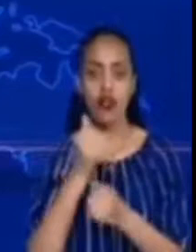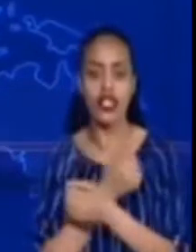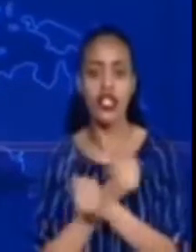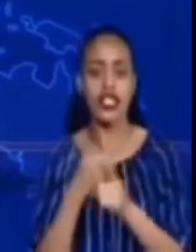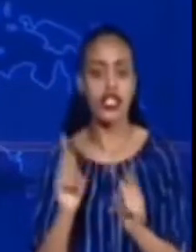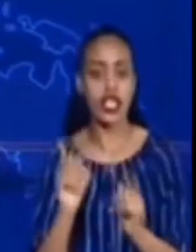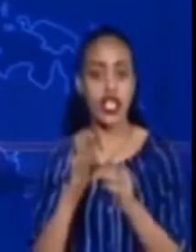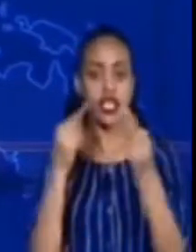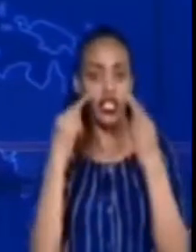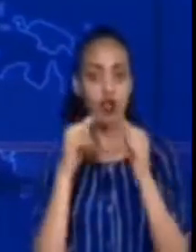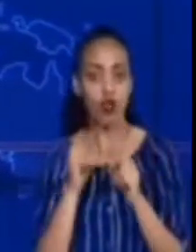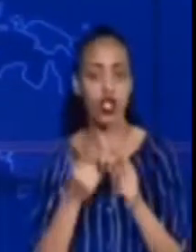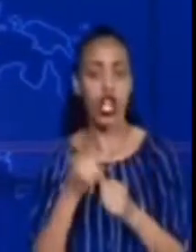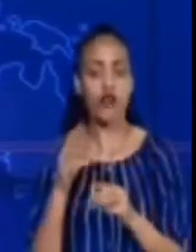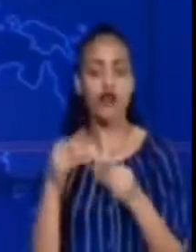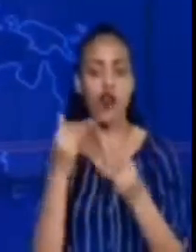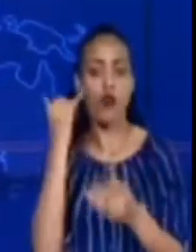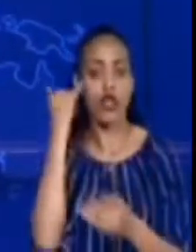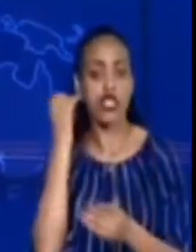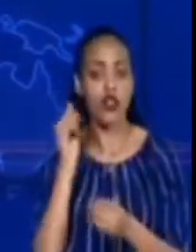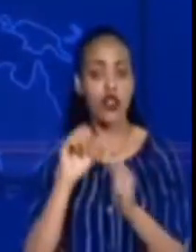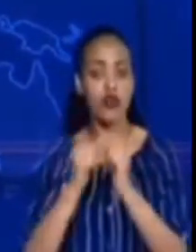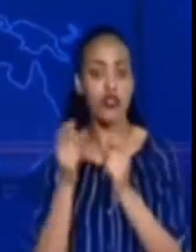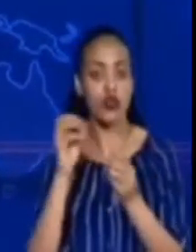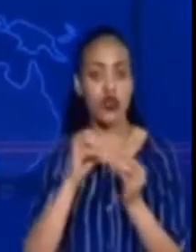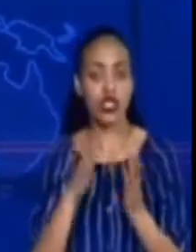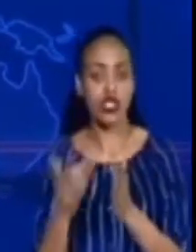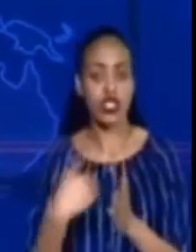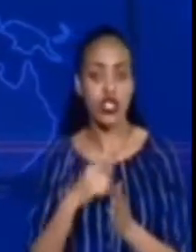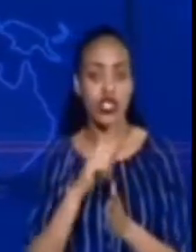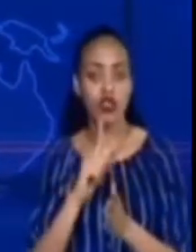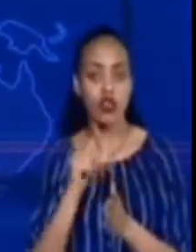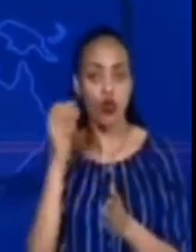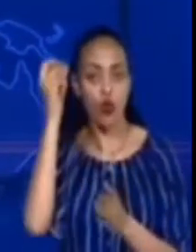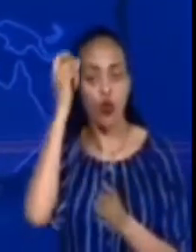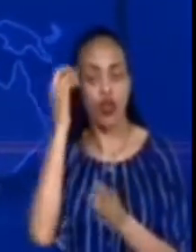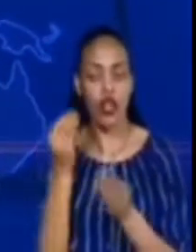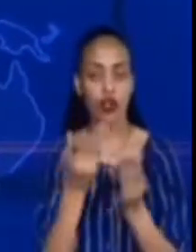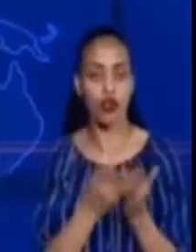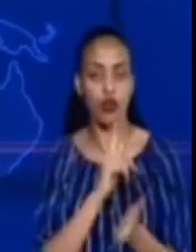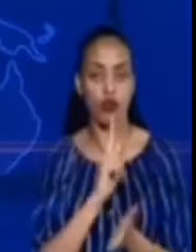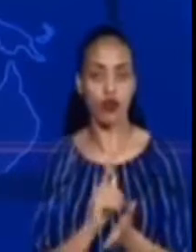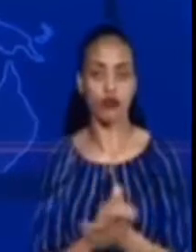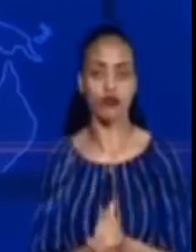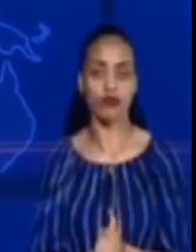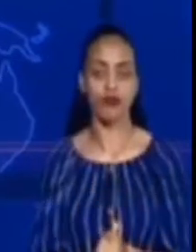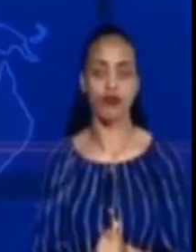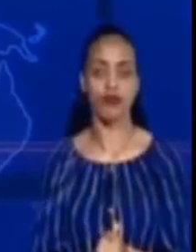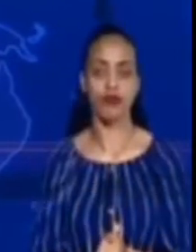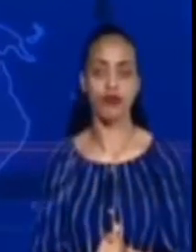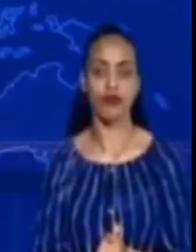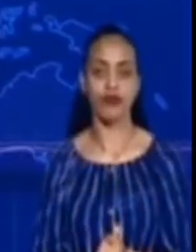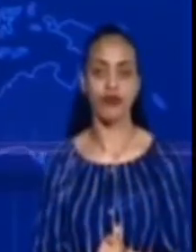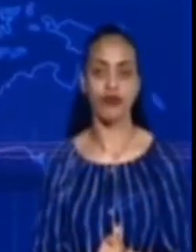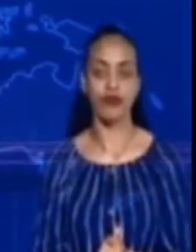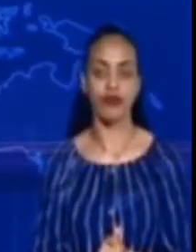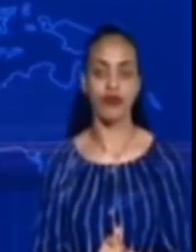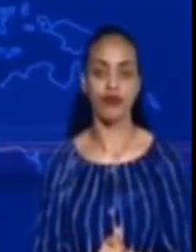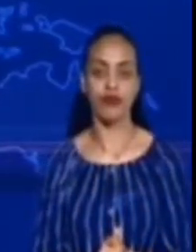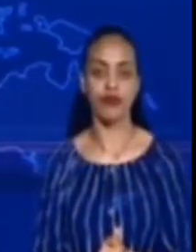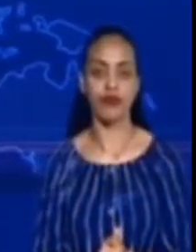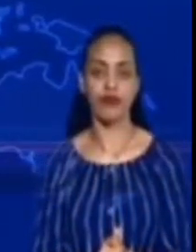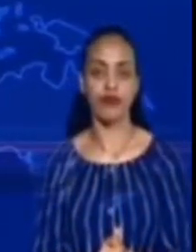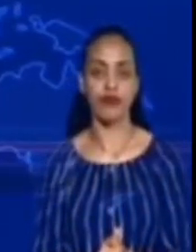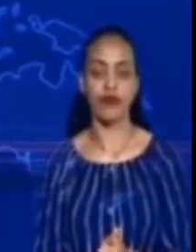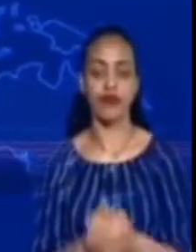ነው አልማችሁ እየገደላችሁ ያላችሁት፣ አልማችሁ እያጠፋችሁ ያላችሁት። ለምን? የሙስሊምን ስረ መሰረት